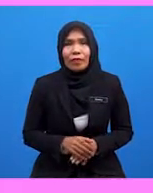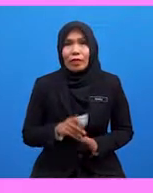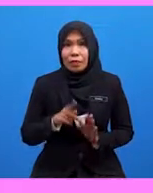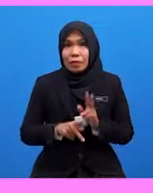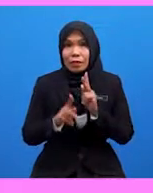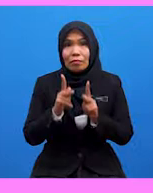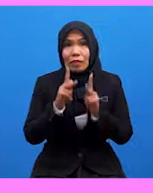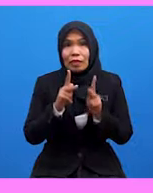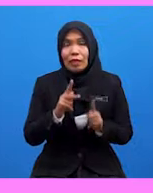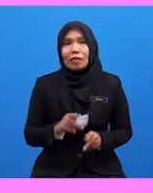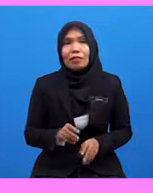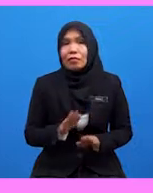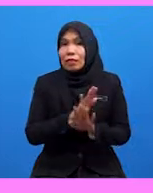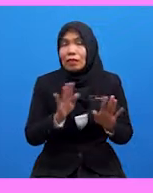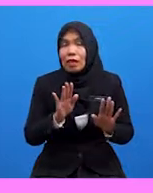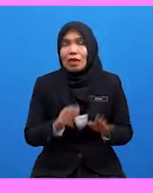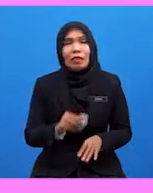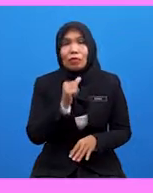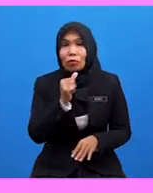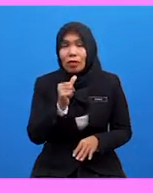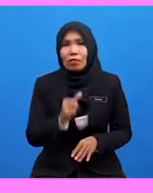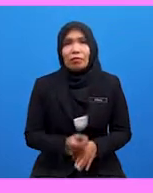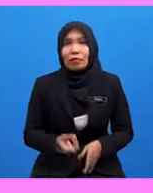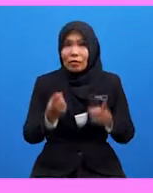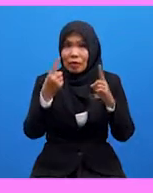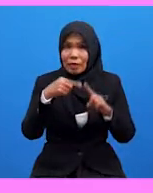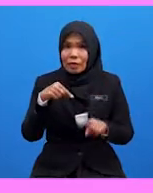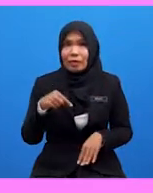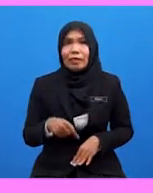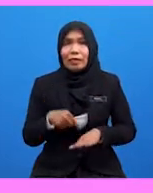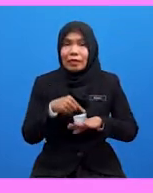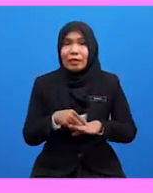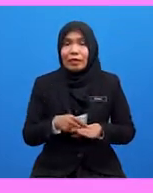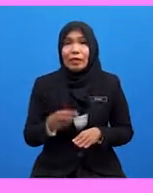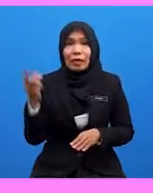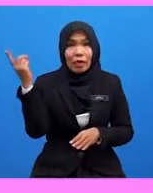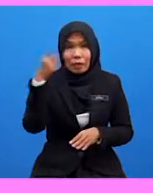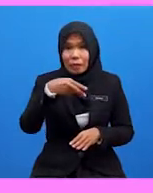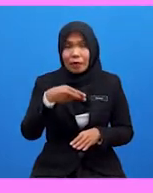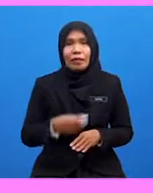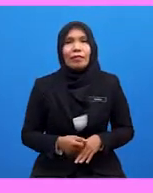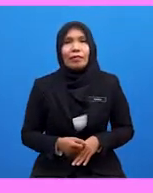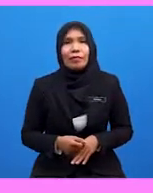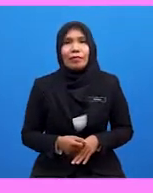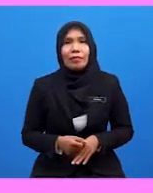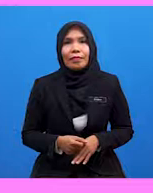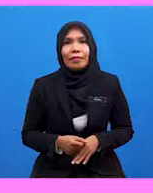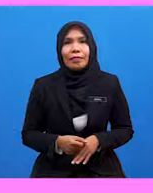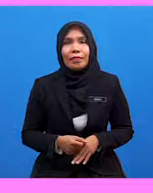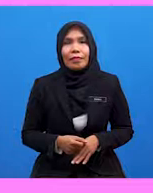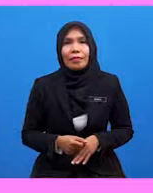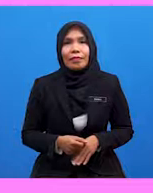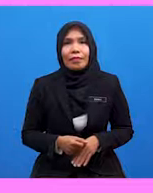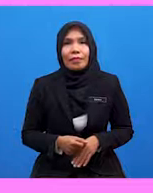tidak dan bukan. Tidak hadir di hadapan kata kerja atau frasa kerja atau kata adjektif